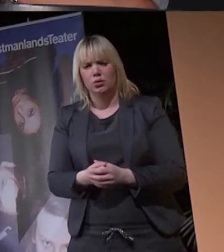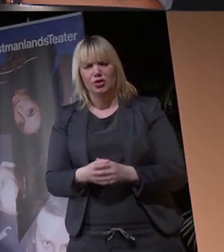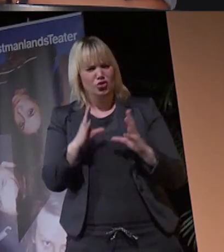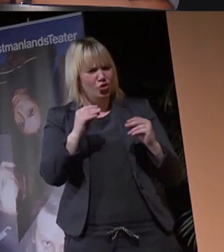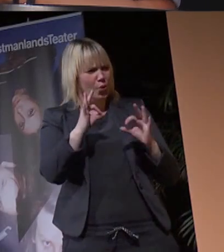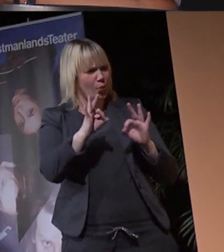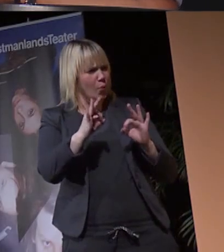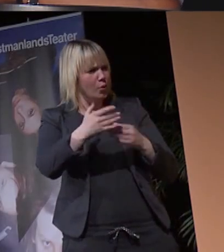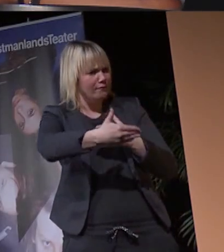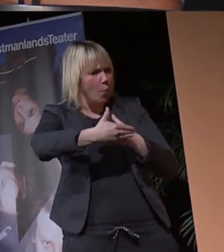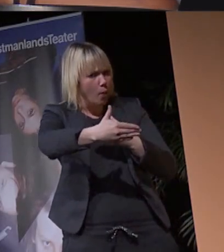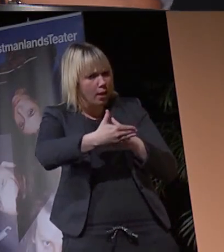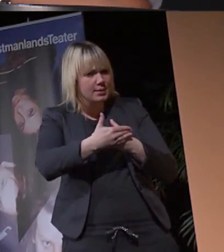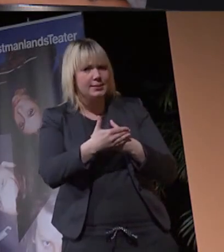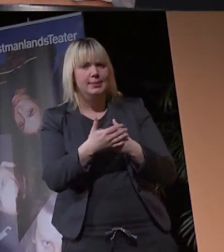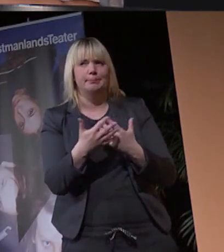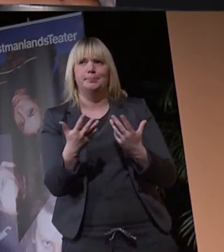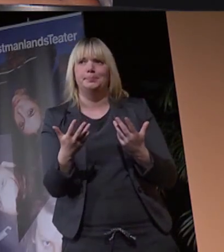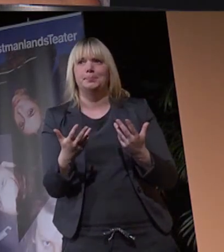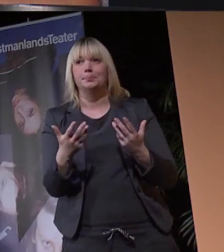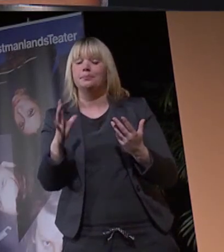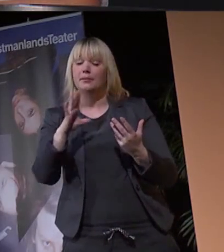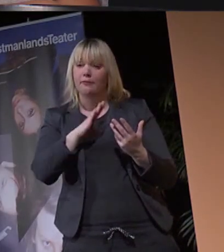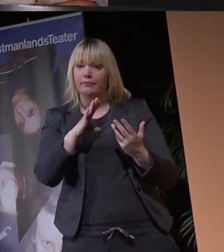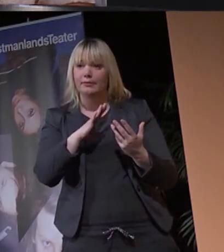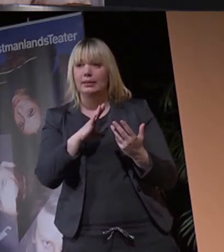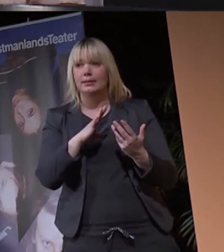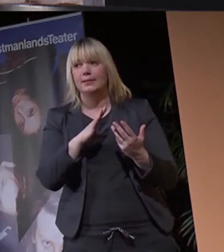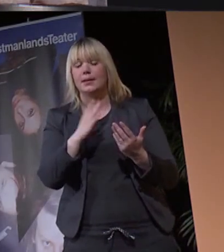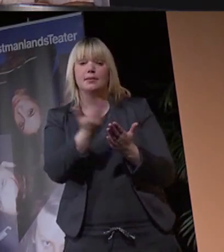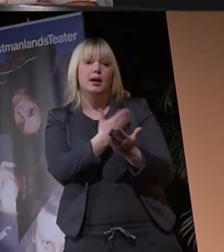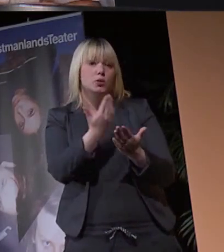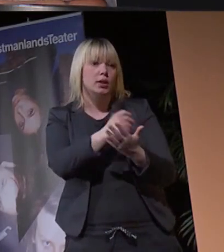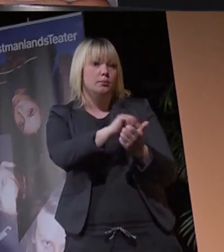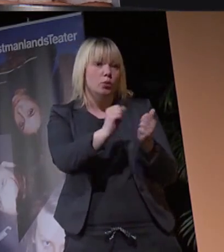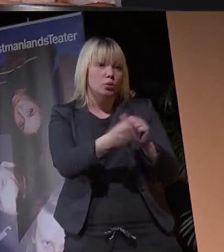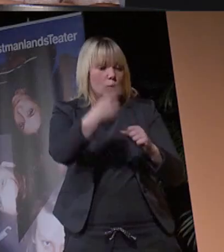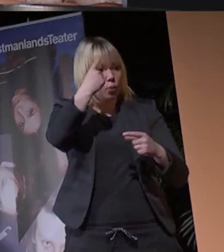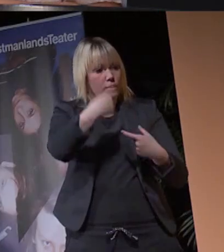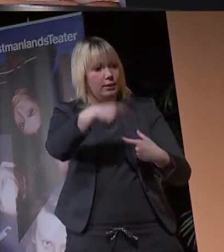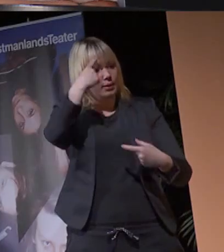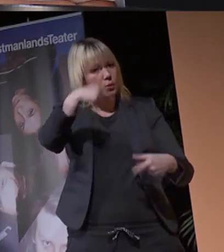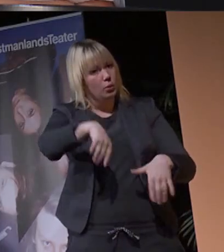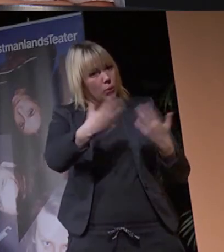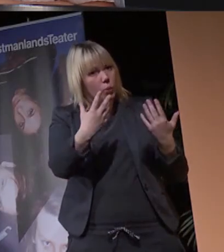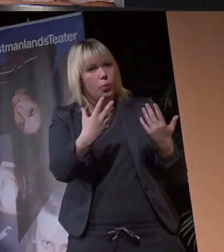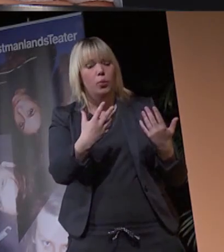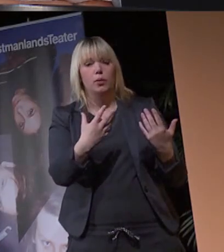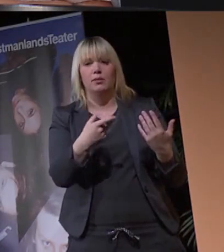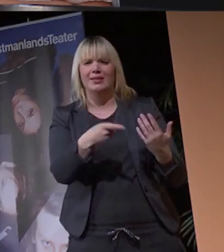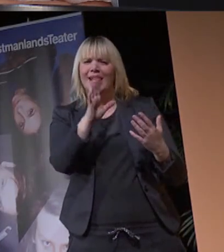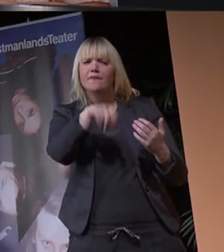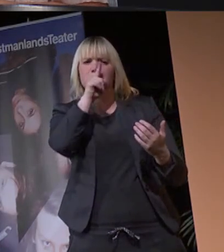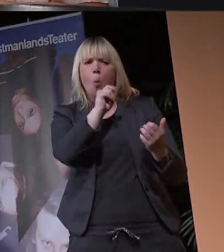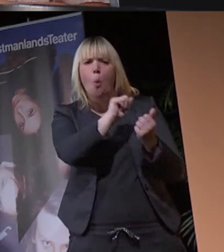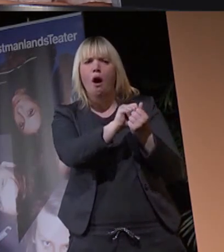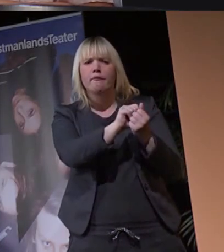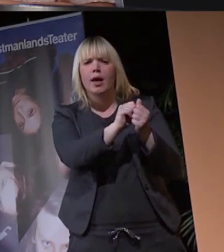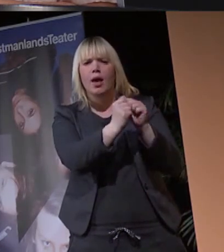att det finns ju fortfarande en nationell politik för kulturen som stipulerar. Den har ju förändrats lite grann i och